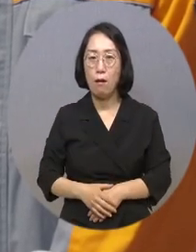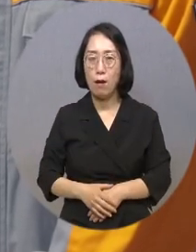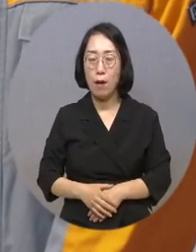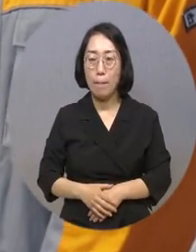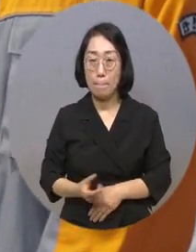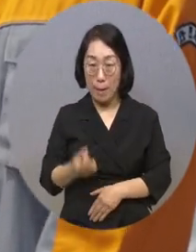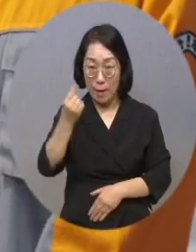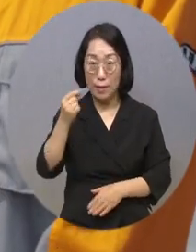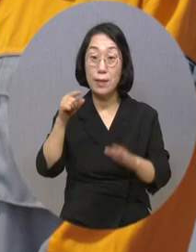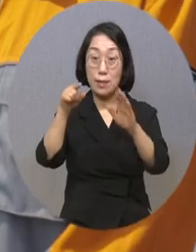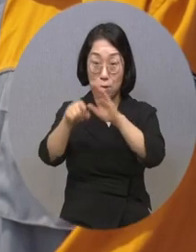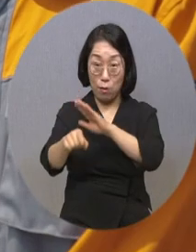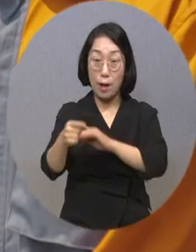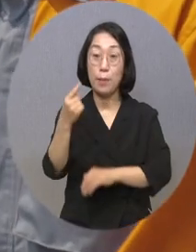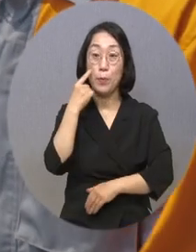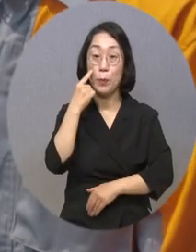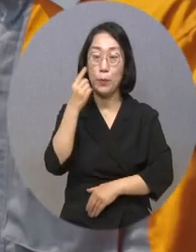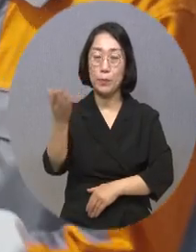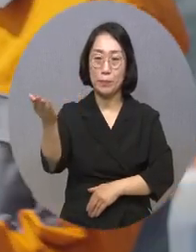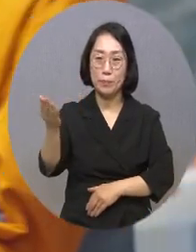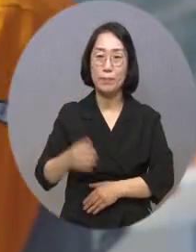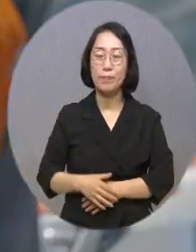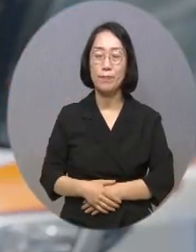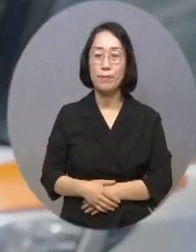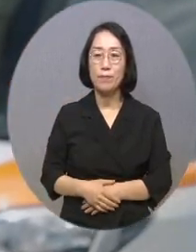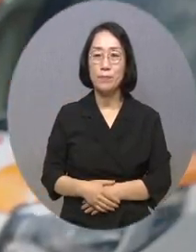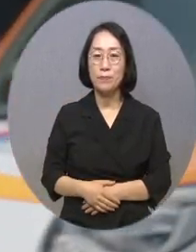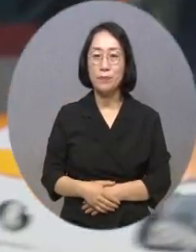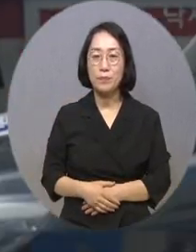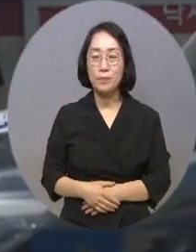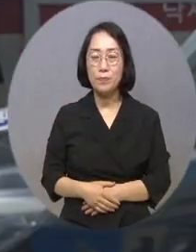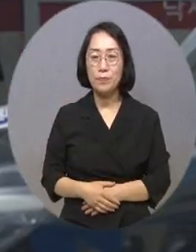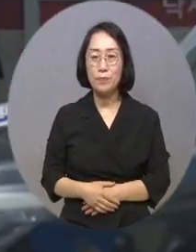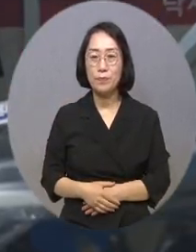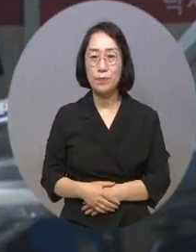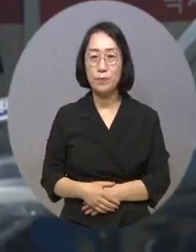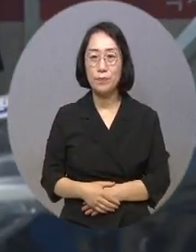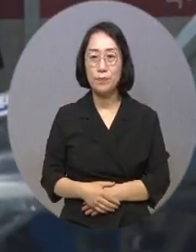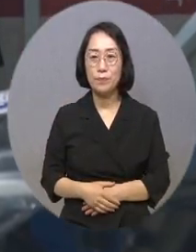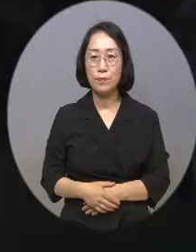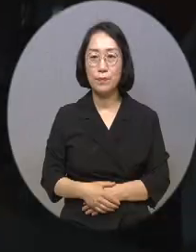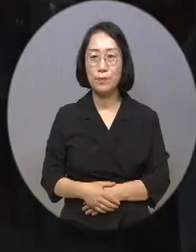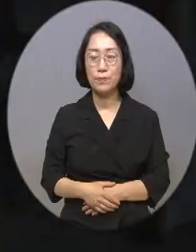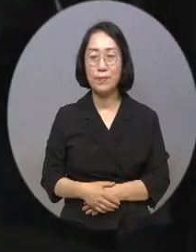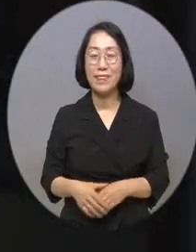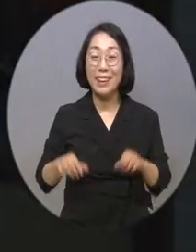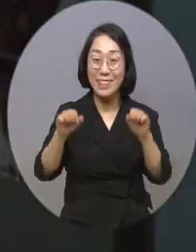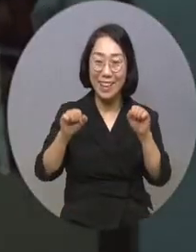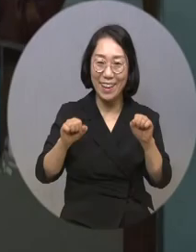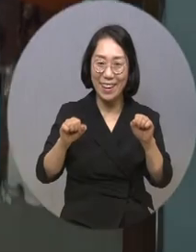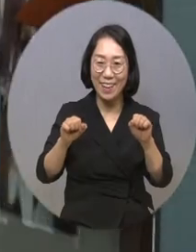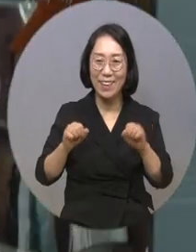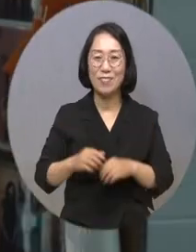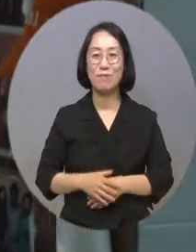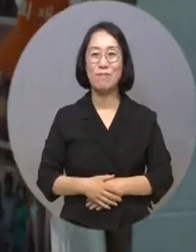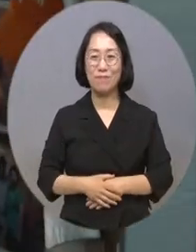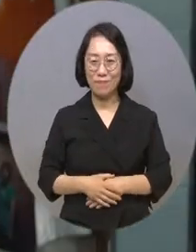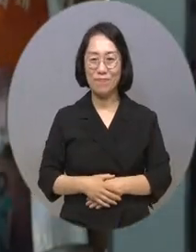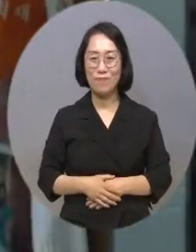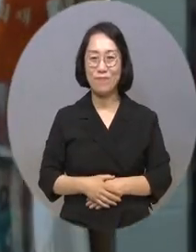일단 들어가 보도록 하겠습니다. 네, 렛츠고. 렛츠고. 렛츠고. 안녕하세요. 아이고, 안녕하세요.